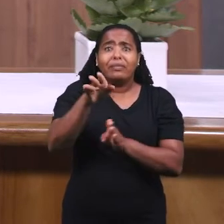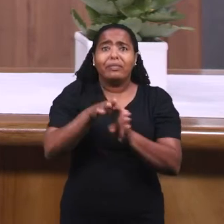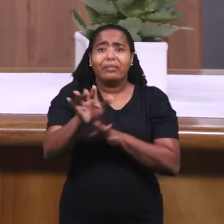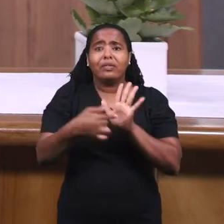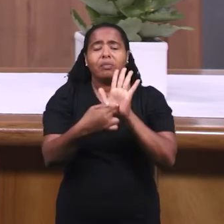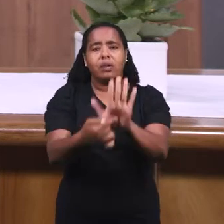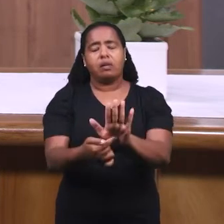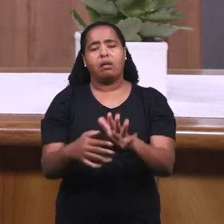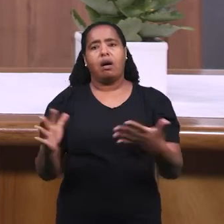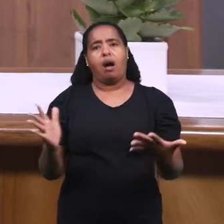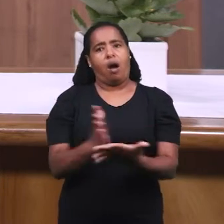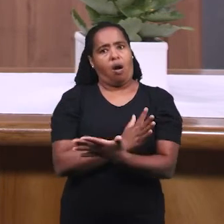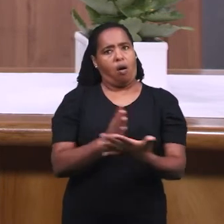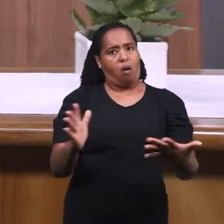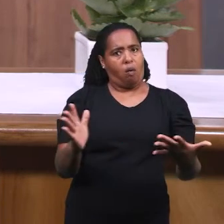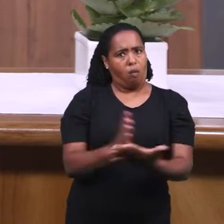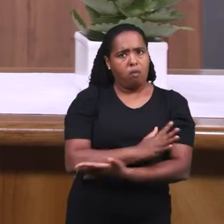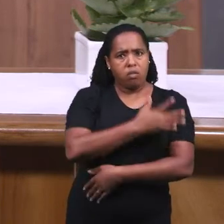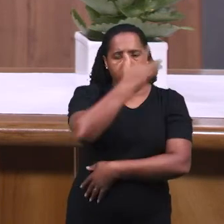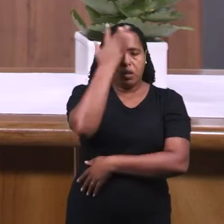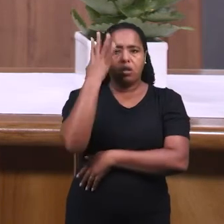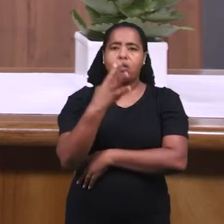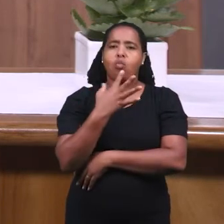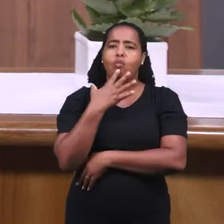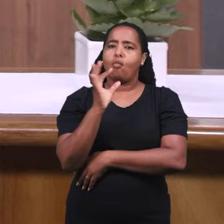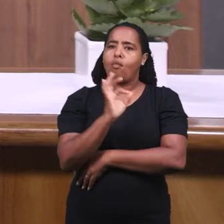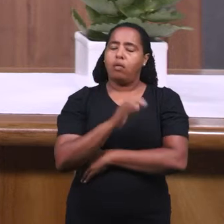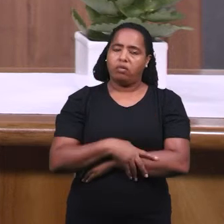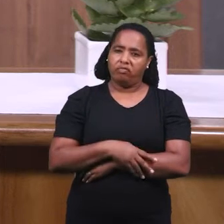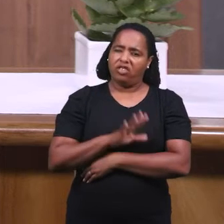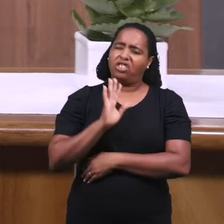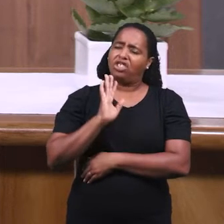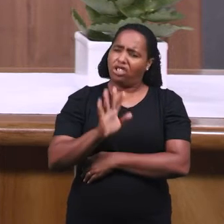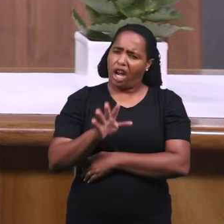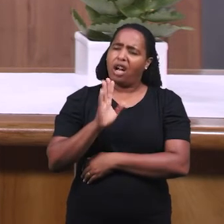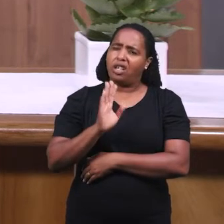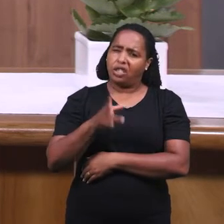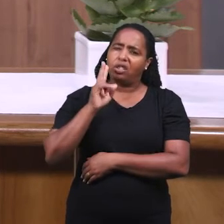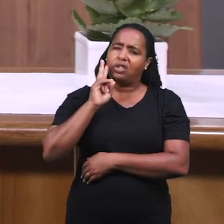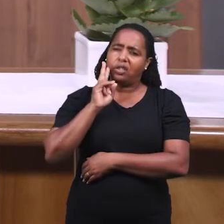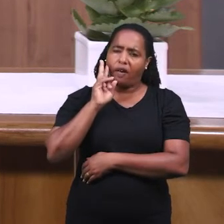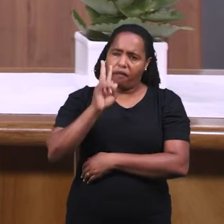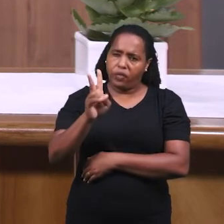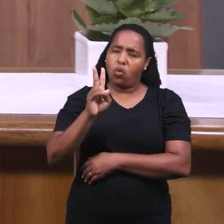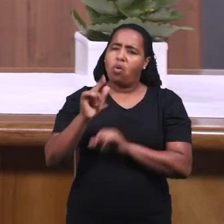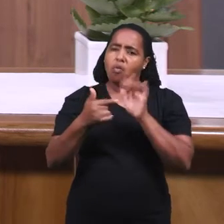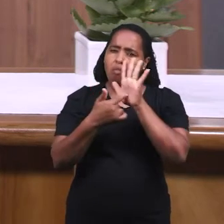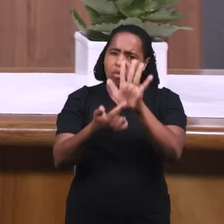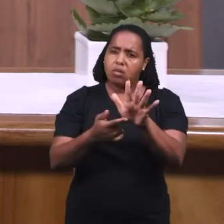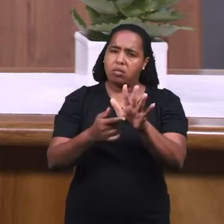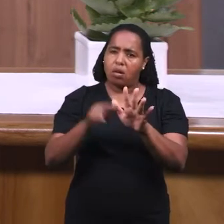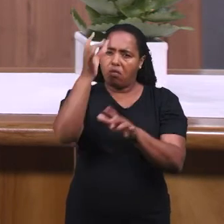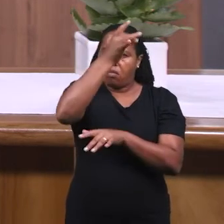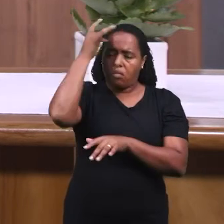времени, но есть много людей, которые не знают его. Я слышал много о Духе Святом, но я его не знаю.